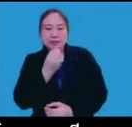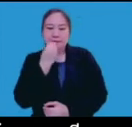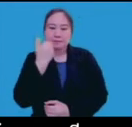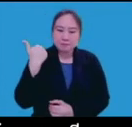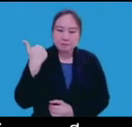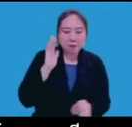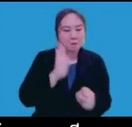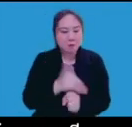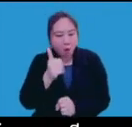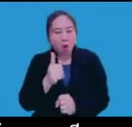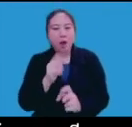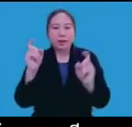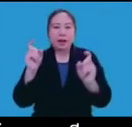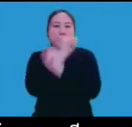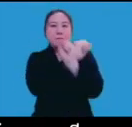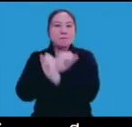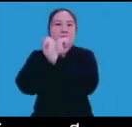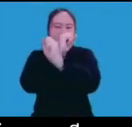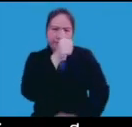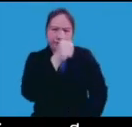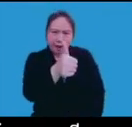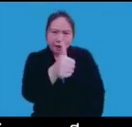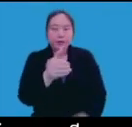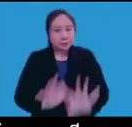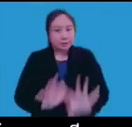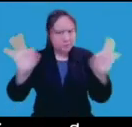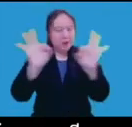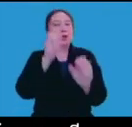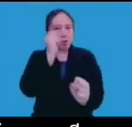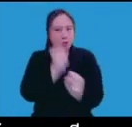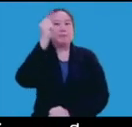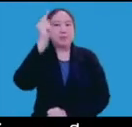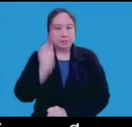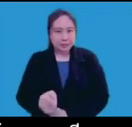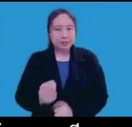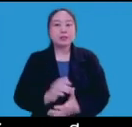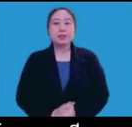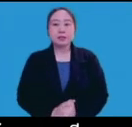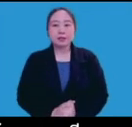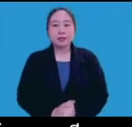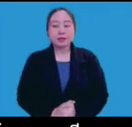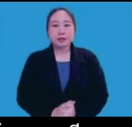ลอดภัยและมีความมั่นคงในทุกๆด้านแต่ทั้งนี้ทั้งนั้นต้องทำจริงแล้วก็